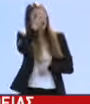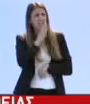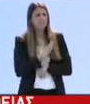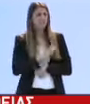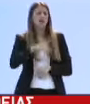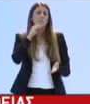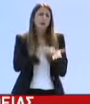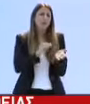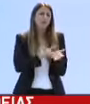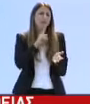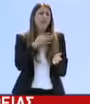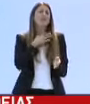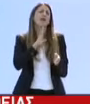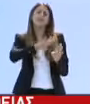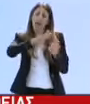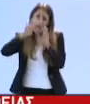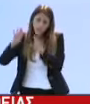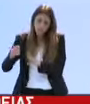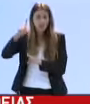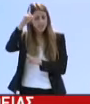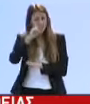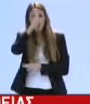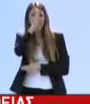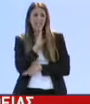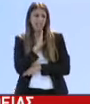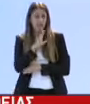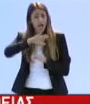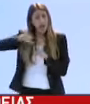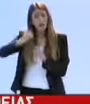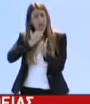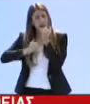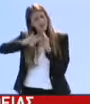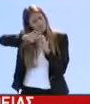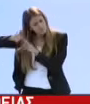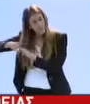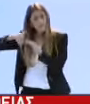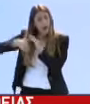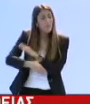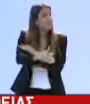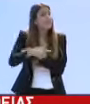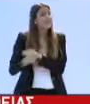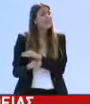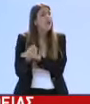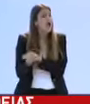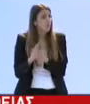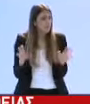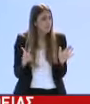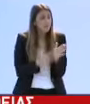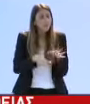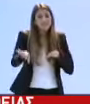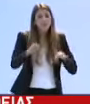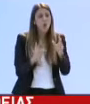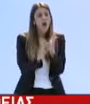να σκεφτόμαστε πώς θα κάνουμε την Ελλάδα να δουλέψει ξανά. Με δικό μας εθνικό σχέδιο